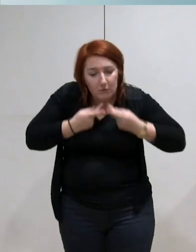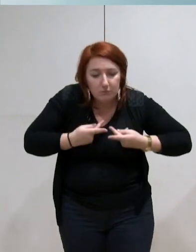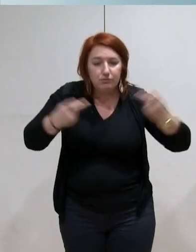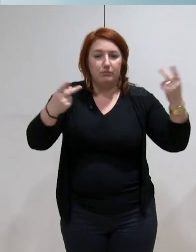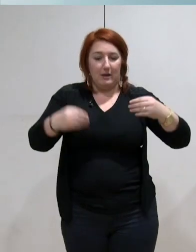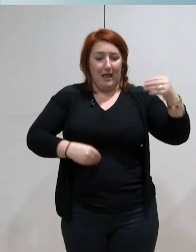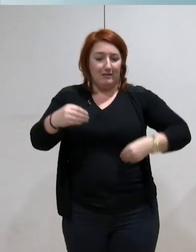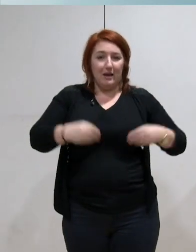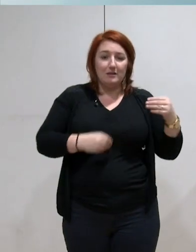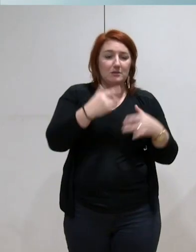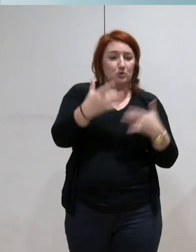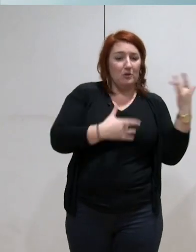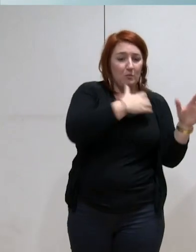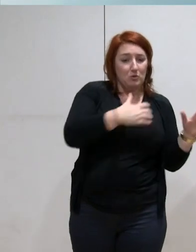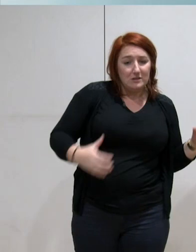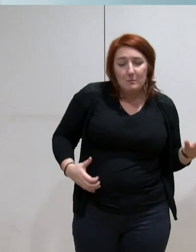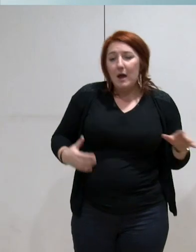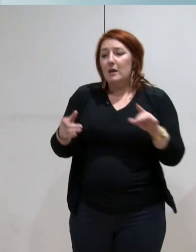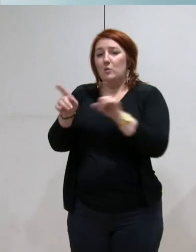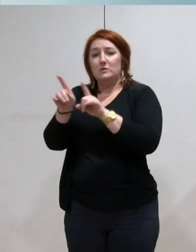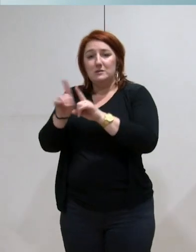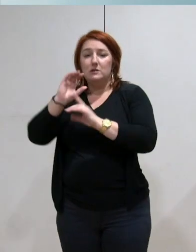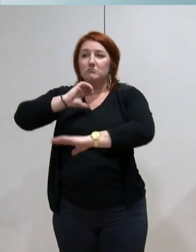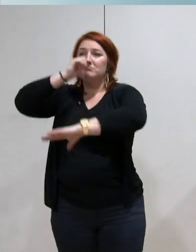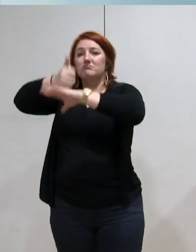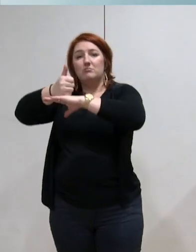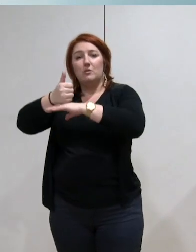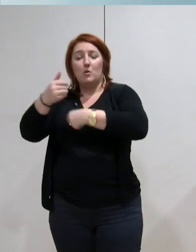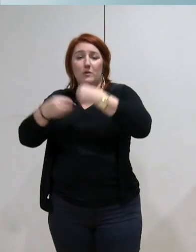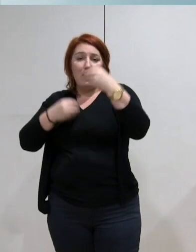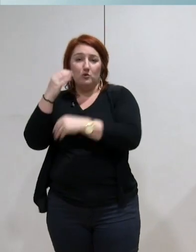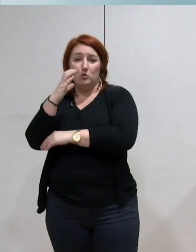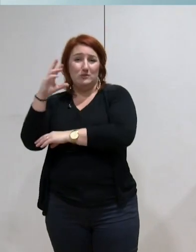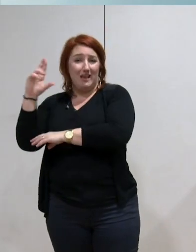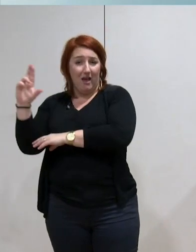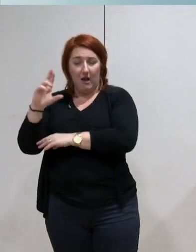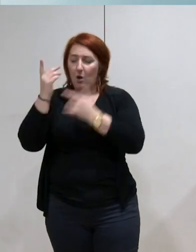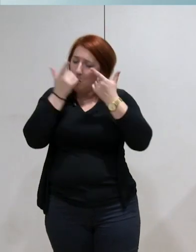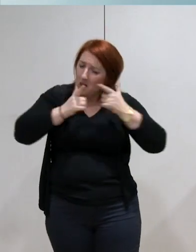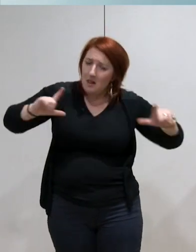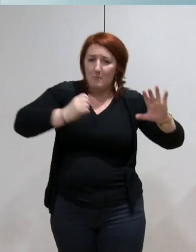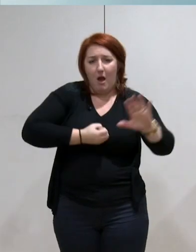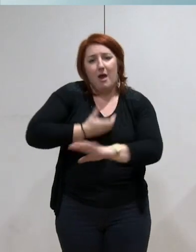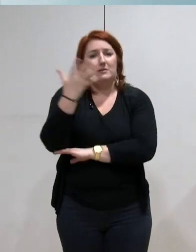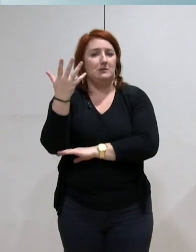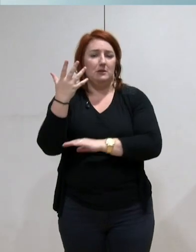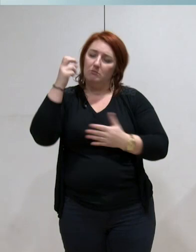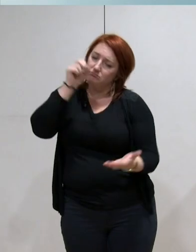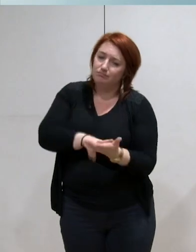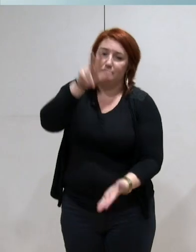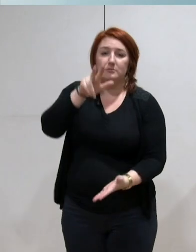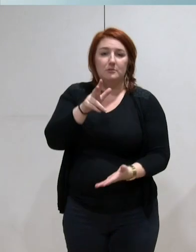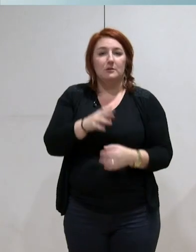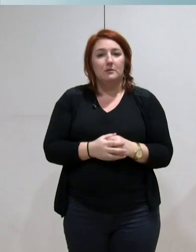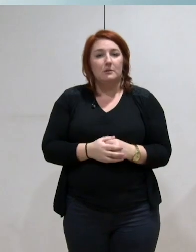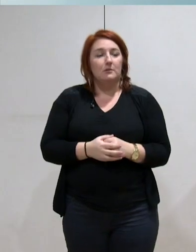Conservatoire ont leur liberté artistique ça ne n'évoque à personne l'idée de se le de se le